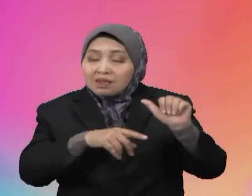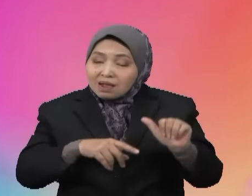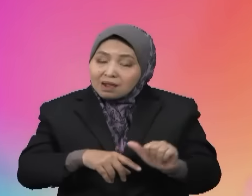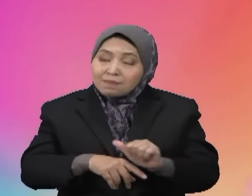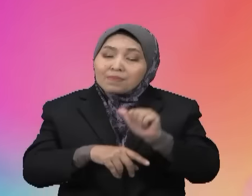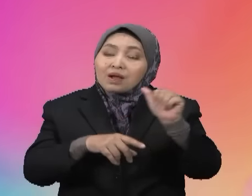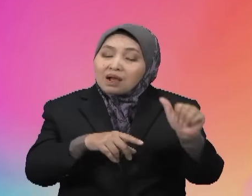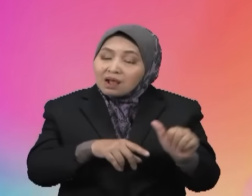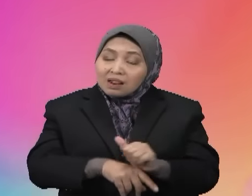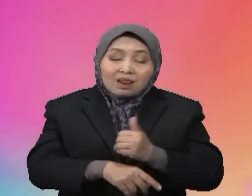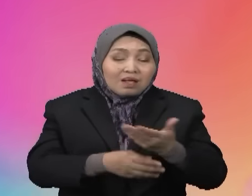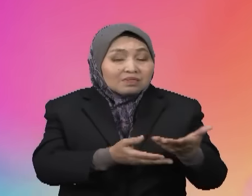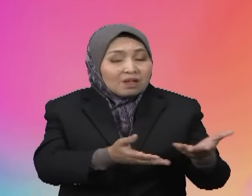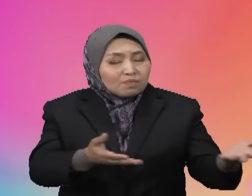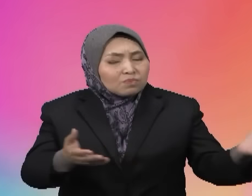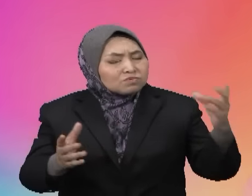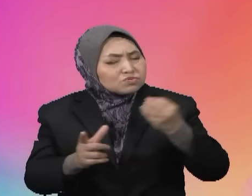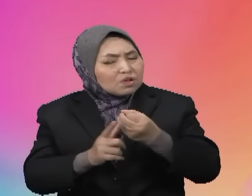ثم